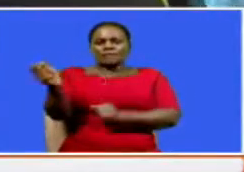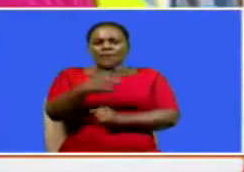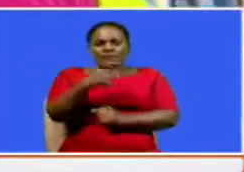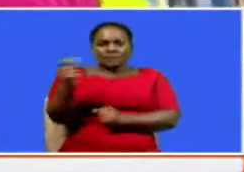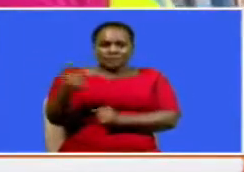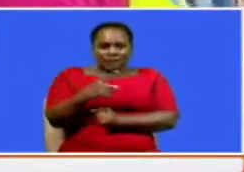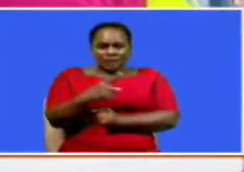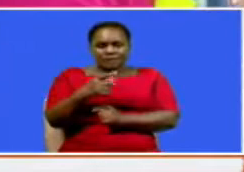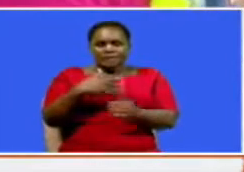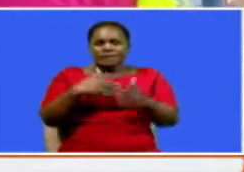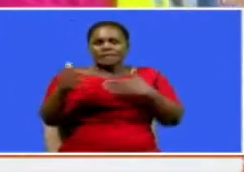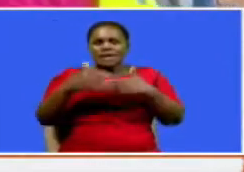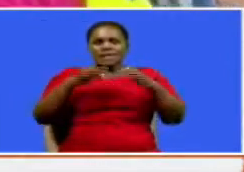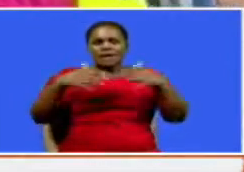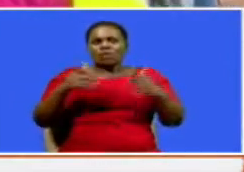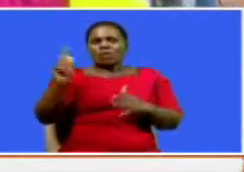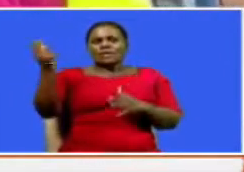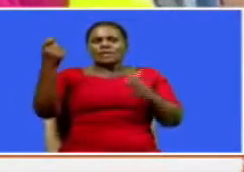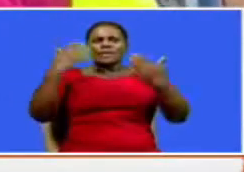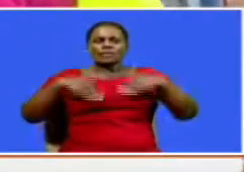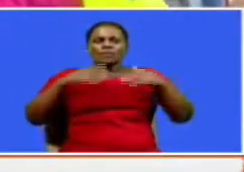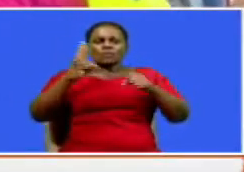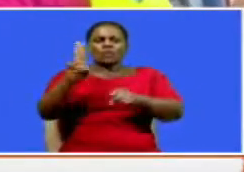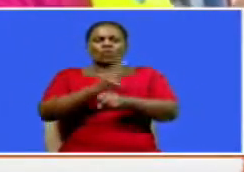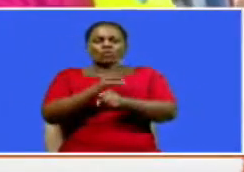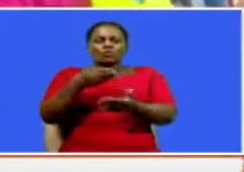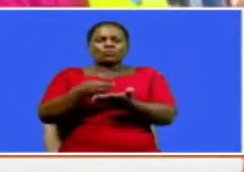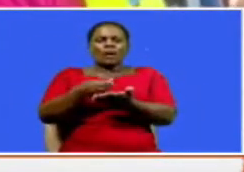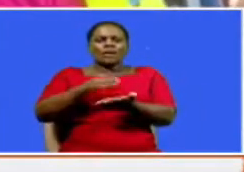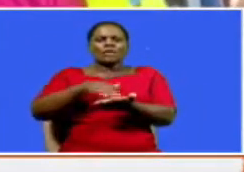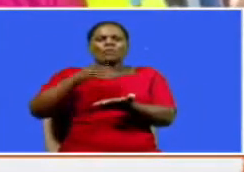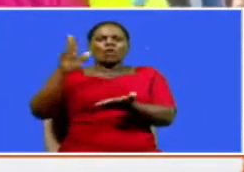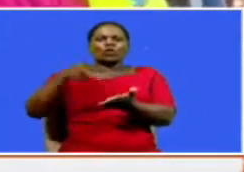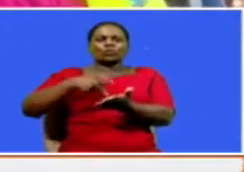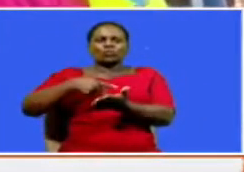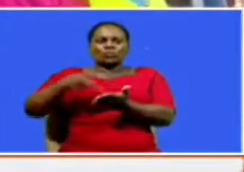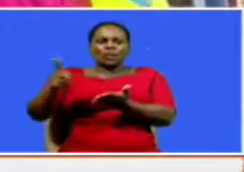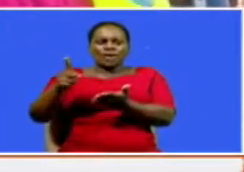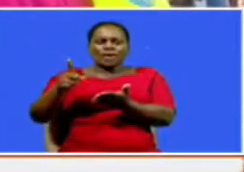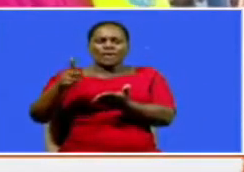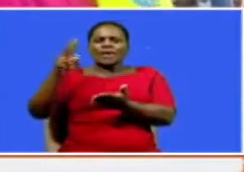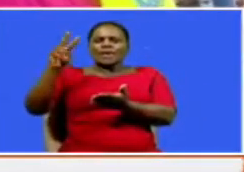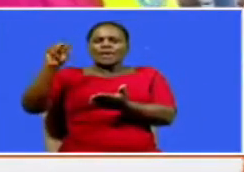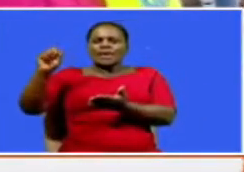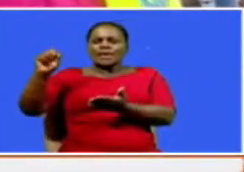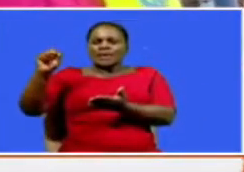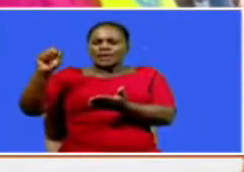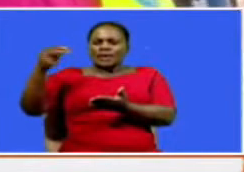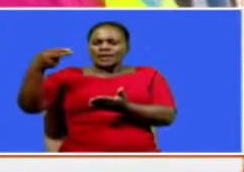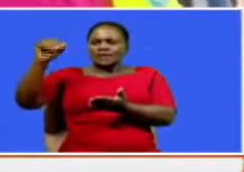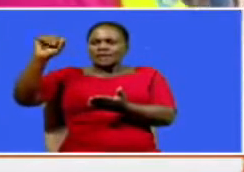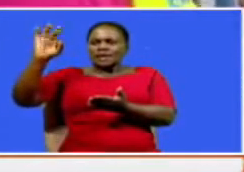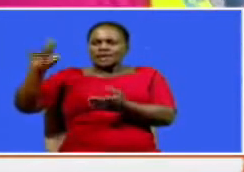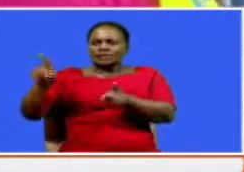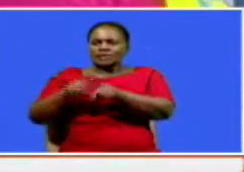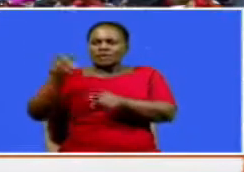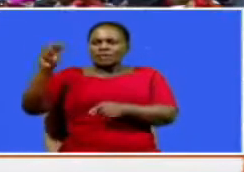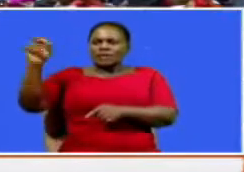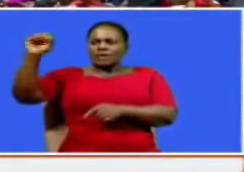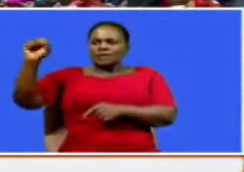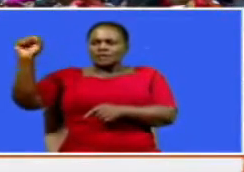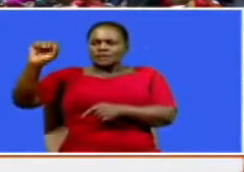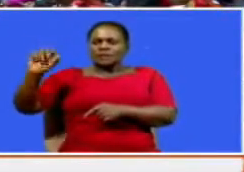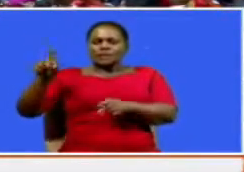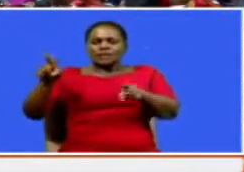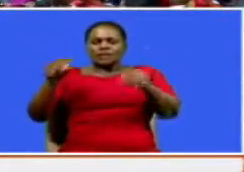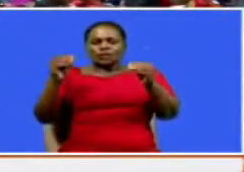mwezi. Ishara kuwa Wakenya watatumia pesa zaidi kujilipia bima ya afya pamoja na malipo za uzeeni. Rais